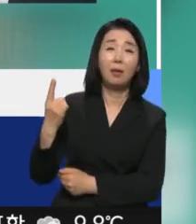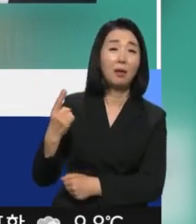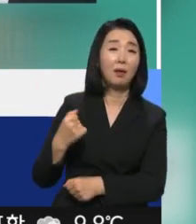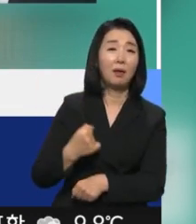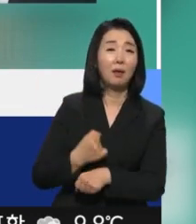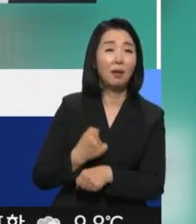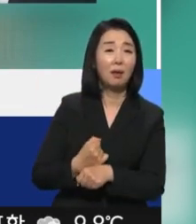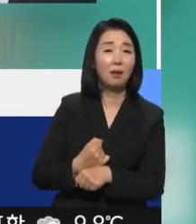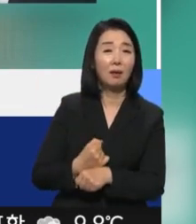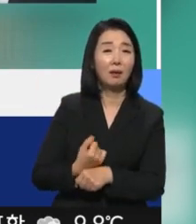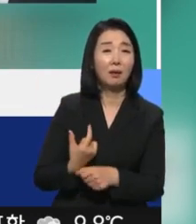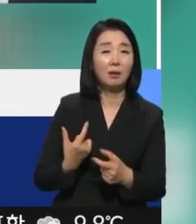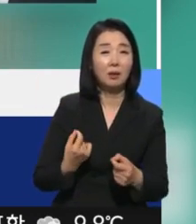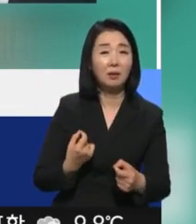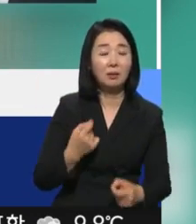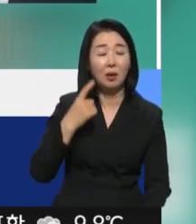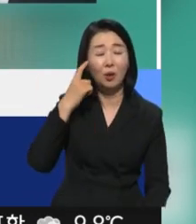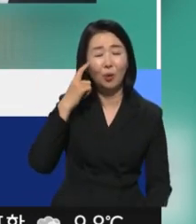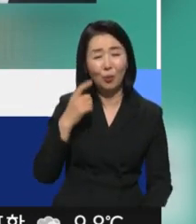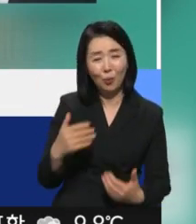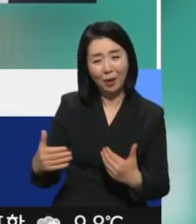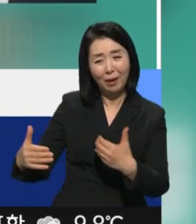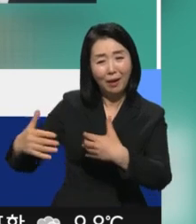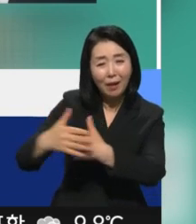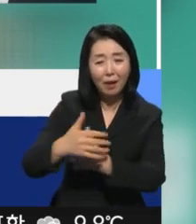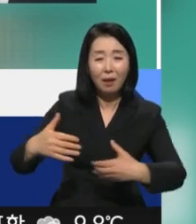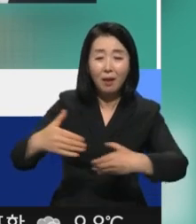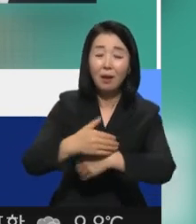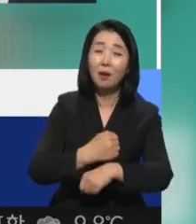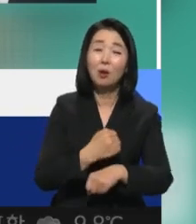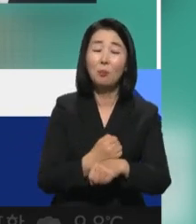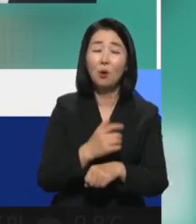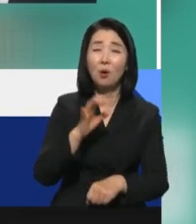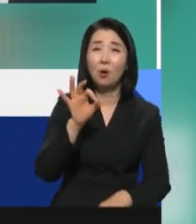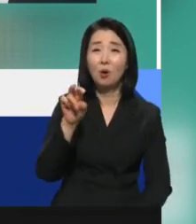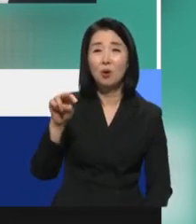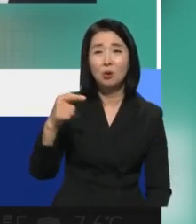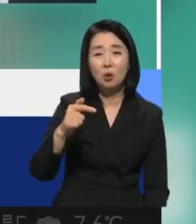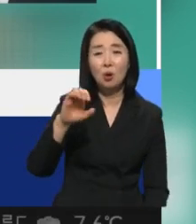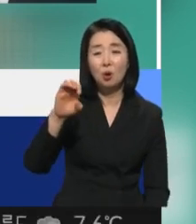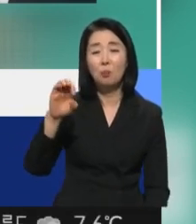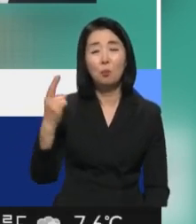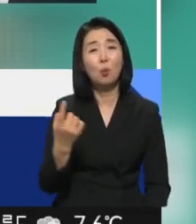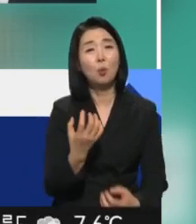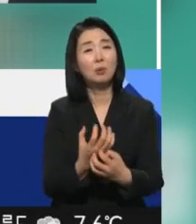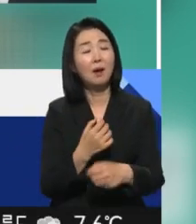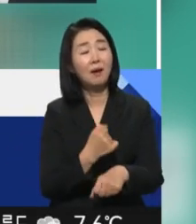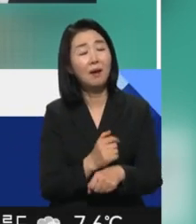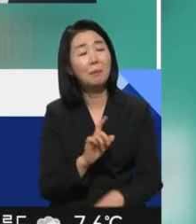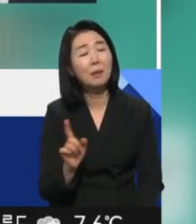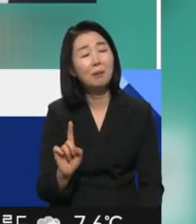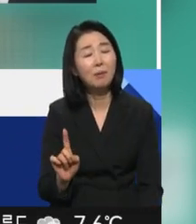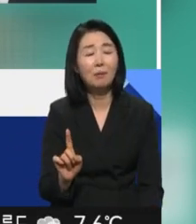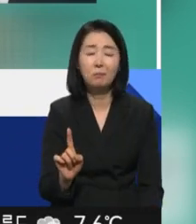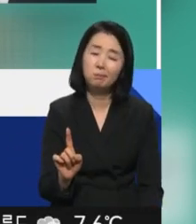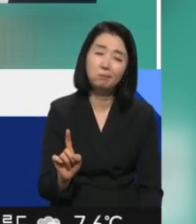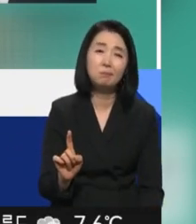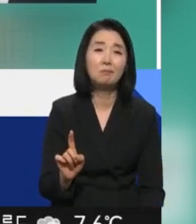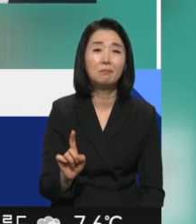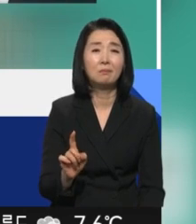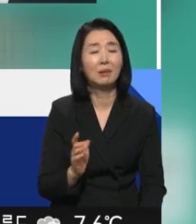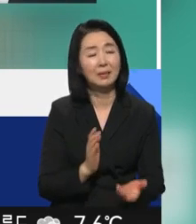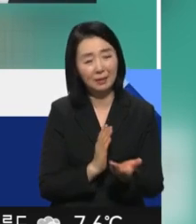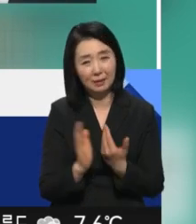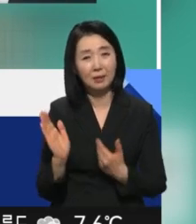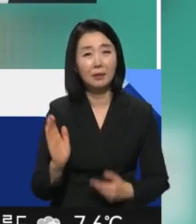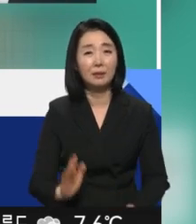택한 게 아니냐. 사실 연포탕으로 불리기 어려서 자꾸 연포탕 얘기한다는 것 자체가 좀 아니어서 비춰질